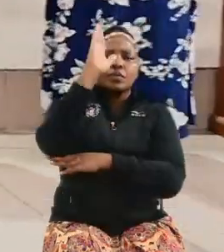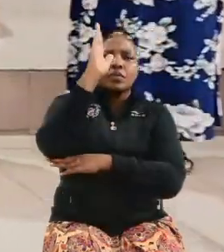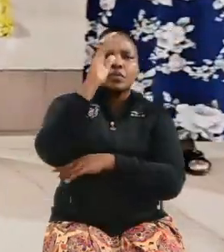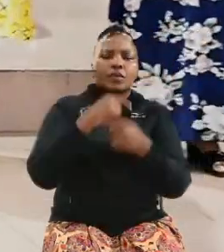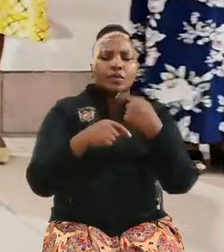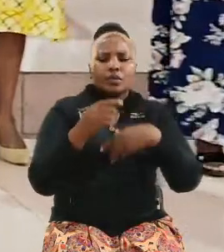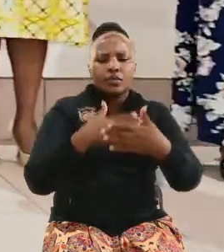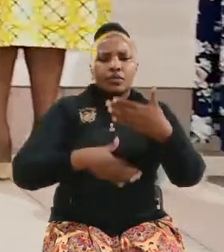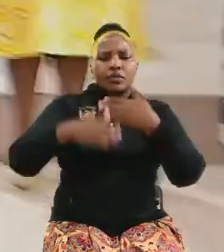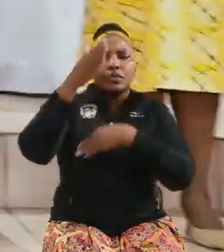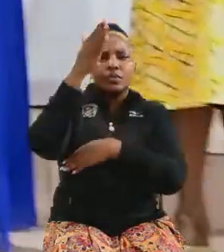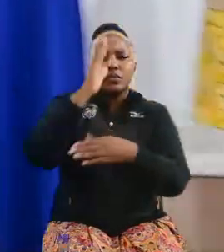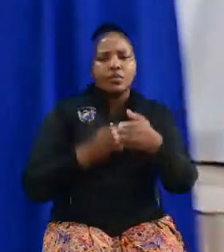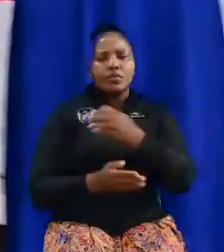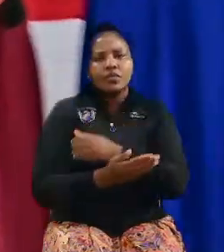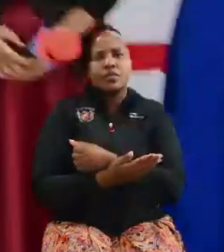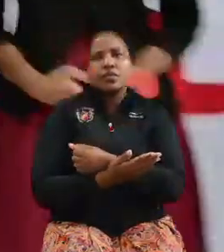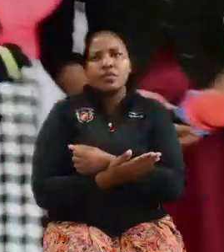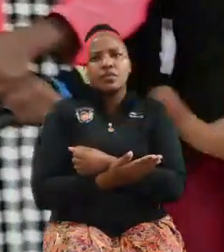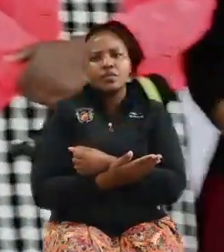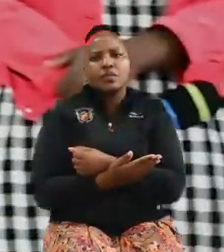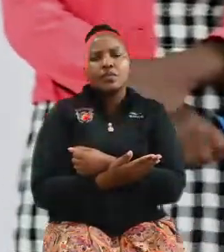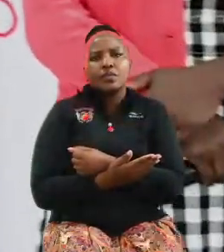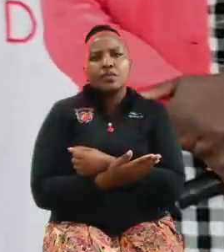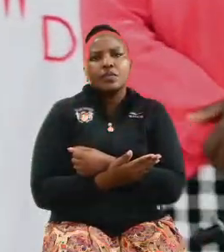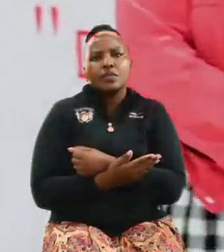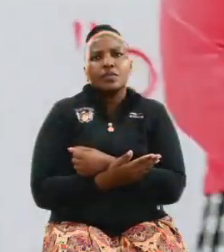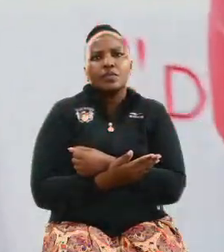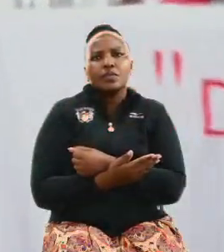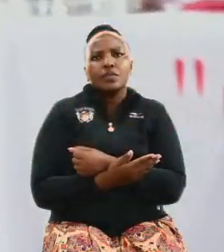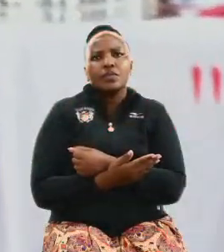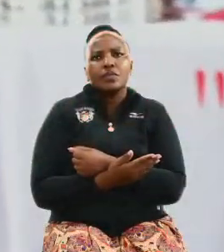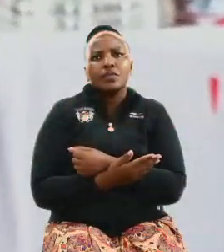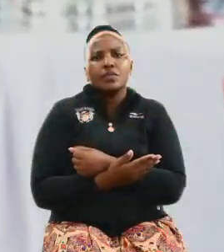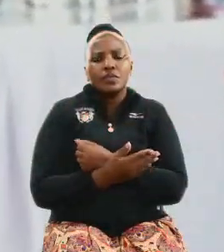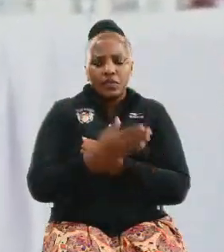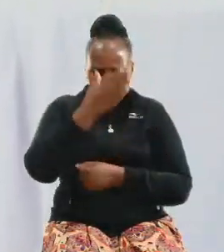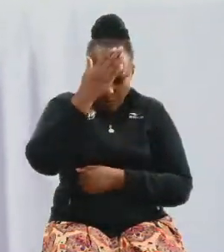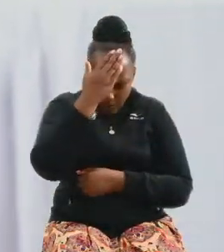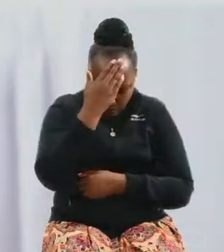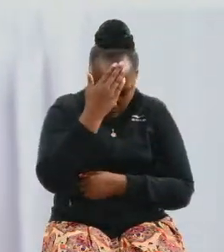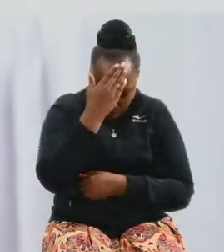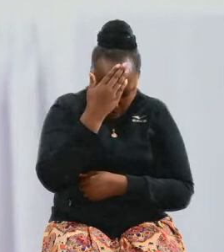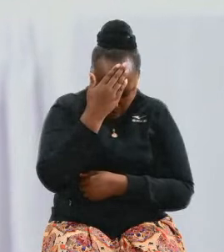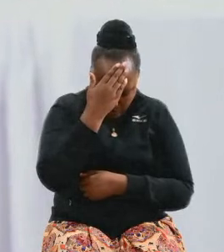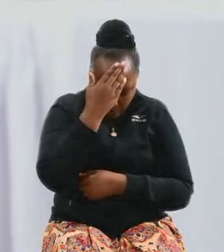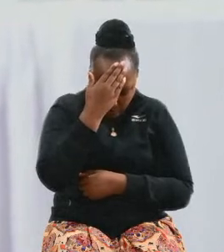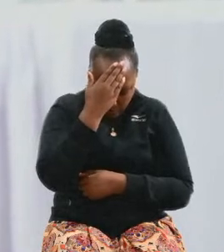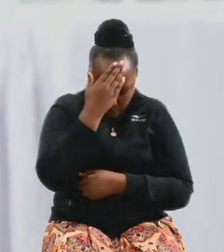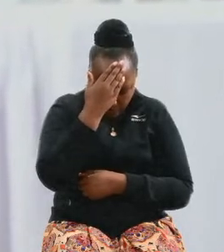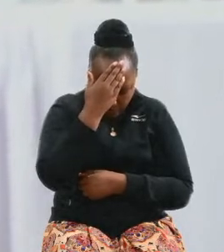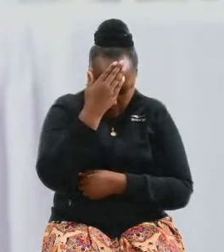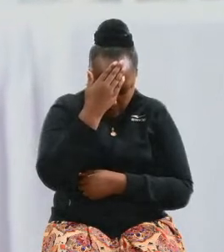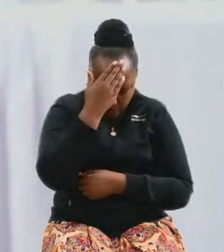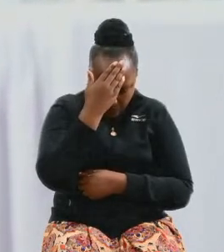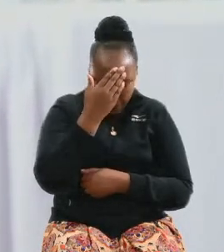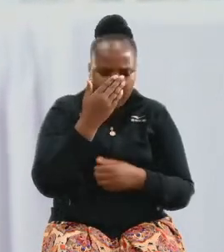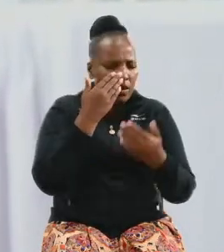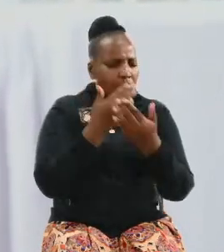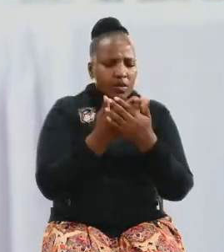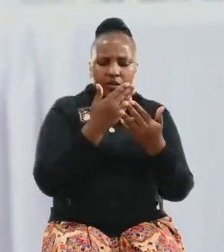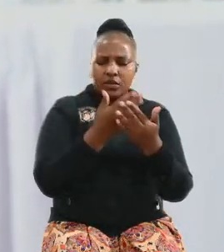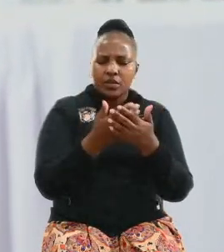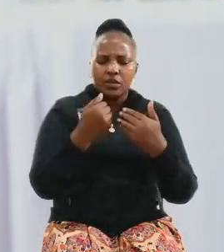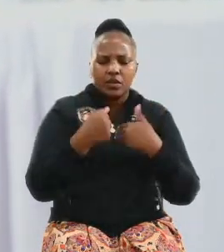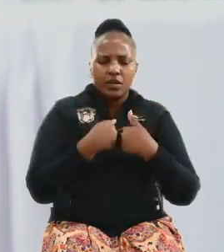Tuanja mbele zako asubuhi njema Bwana, tukiwa tumenyenyekea Kristo, tukiwa na shukrani